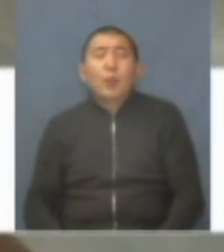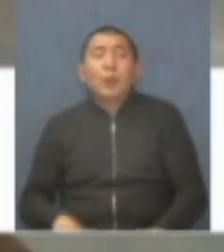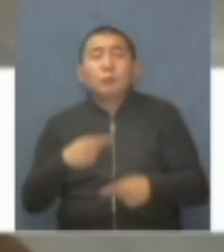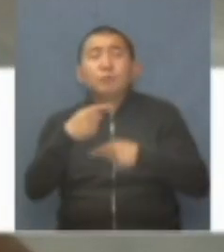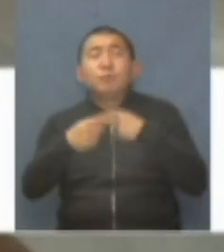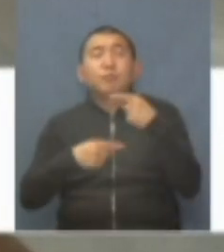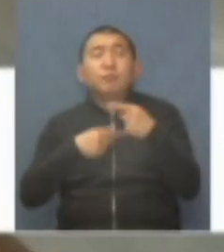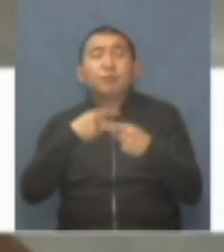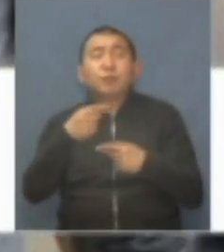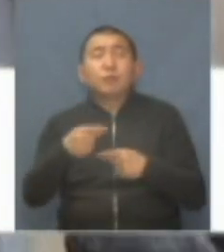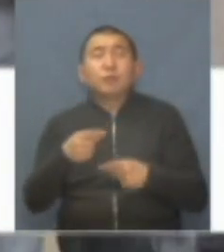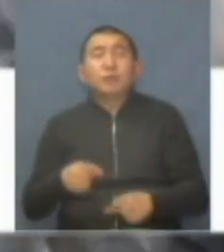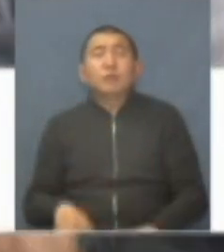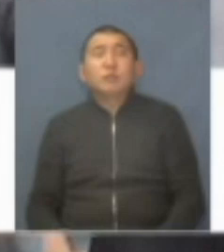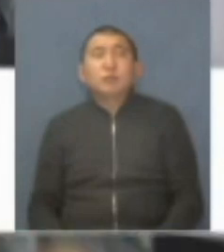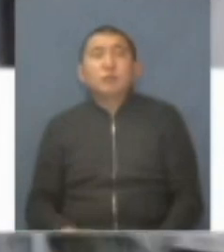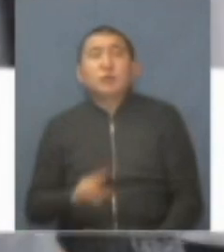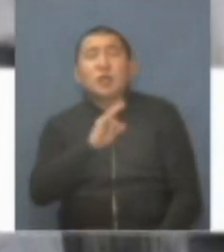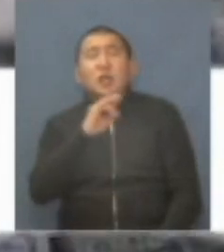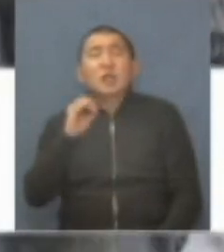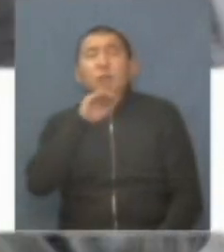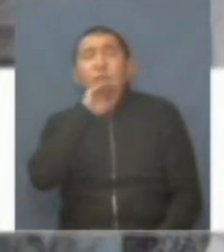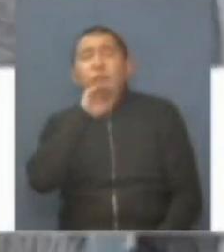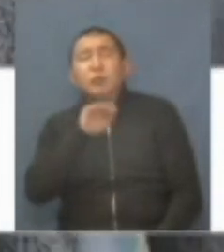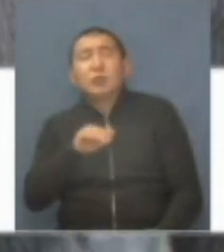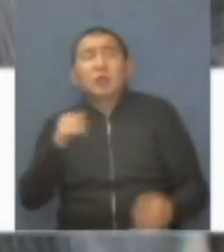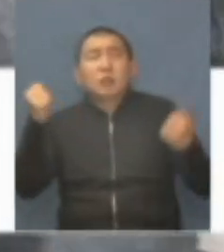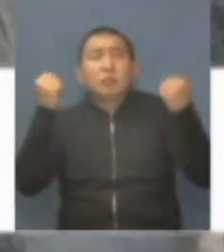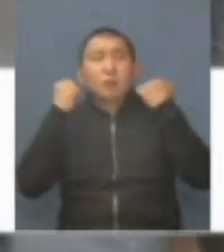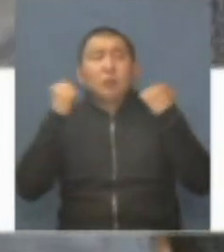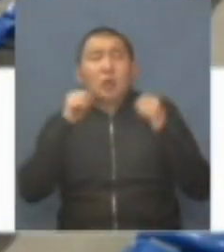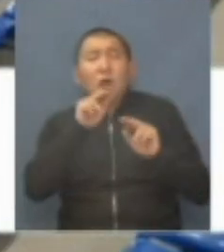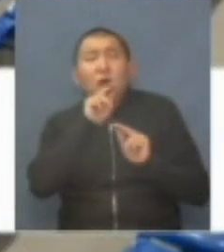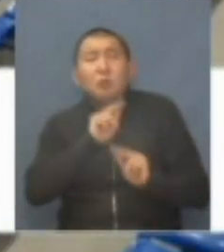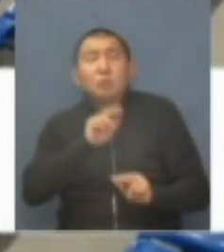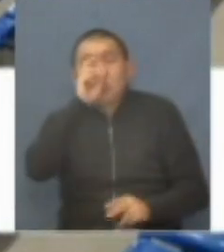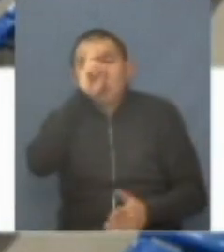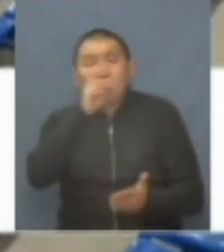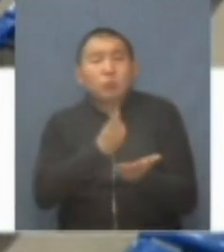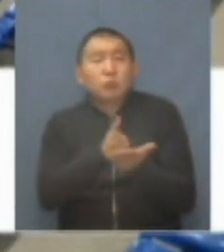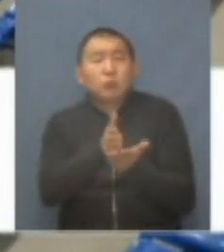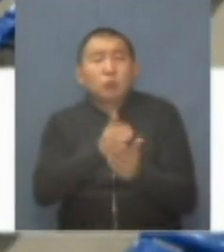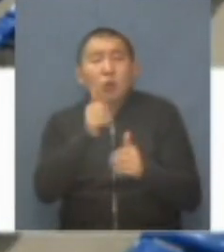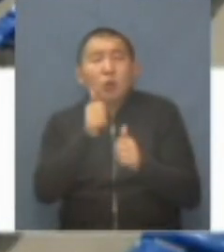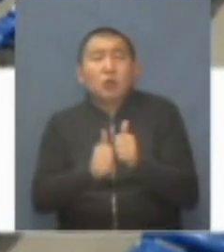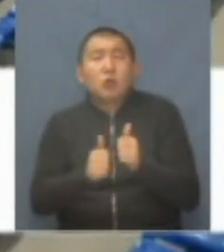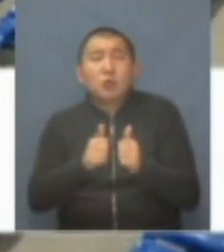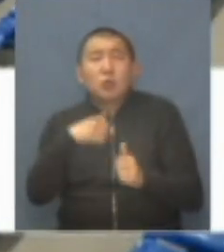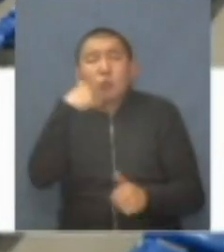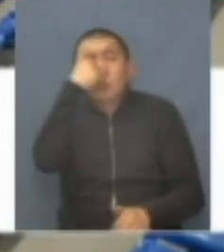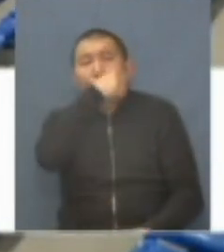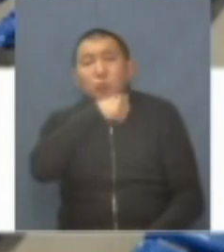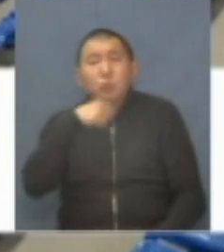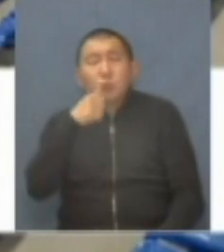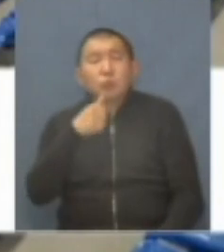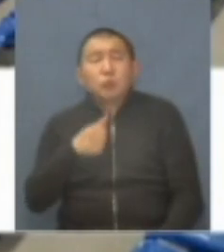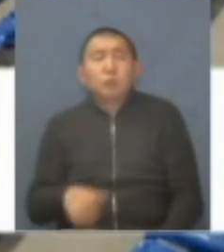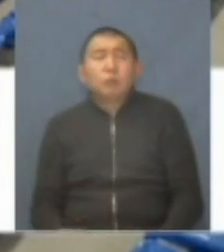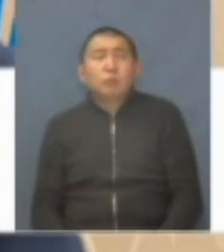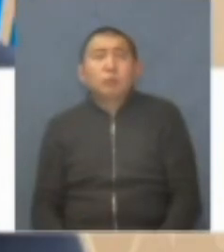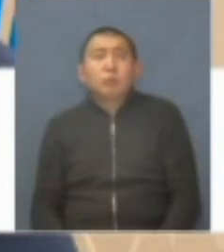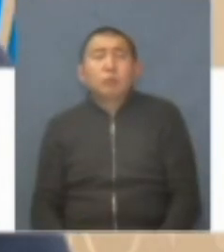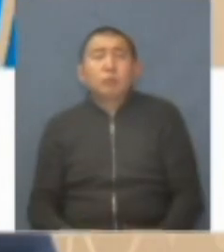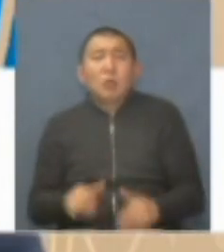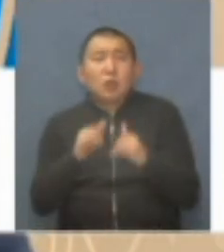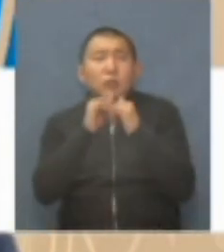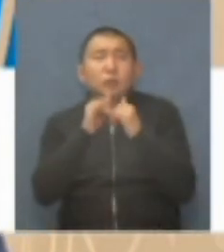Традиционные состязания среди непрофессиональных спортсменов, которые трудятся в сфере госслужбы, с каждым годом приобретают все больший масштаб. Сегодня замечательная